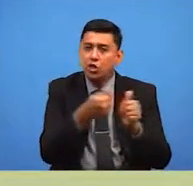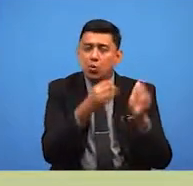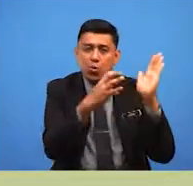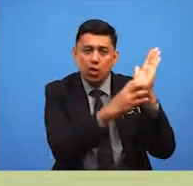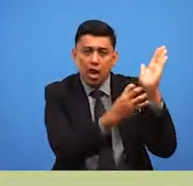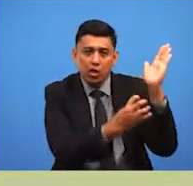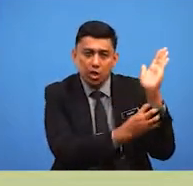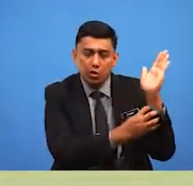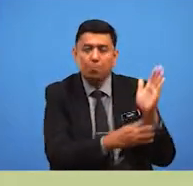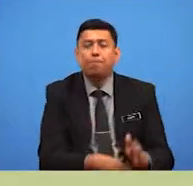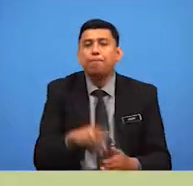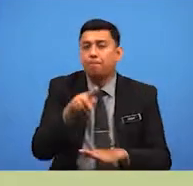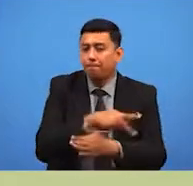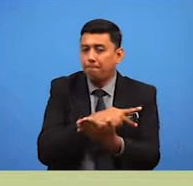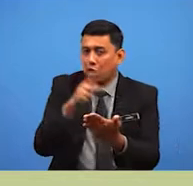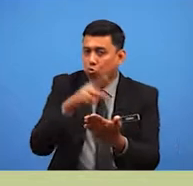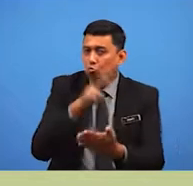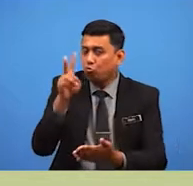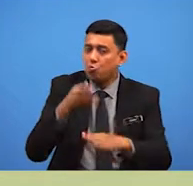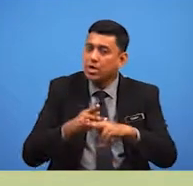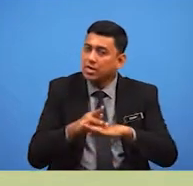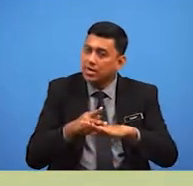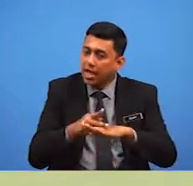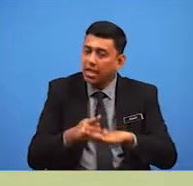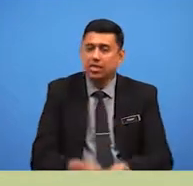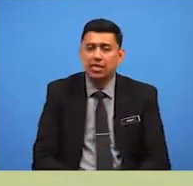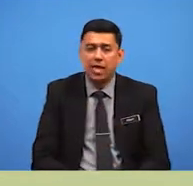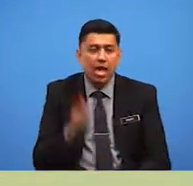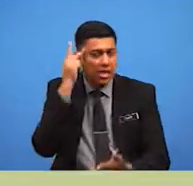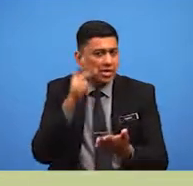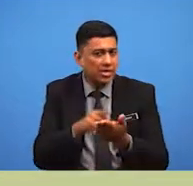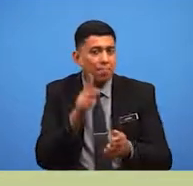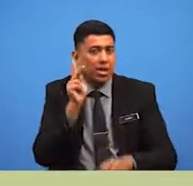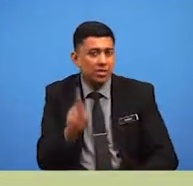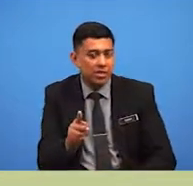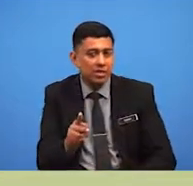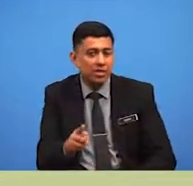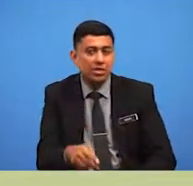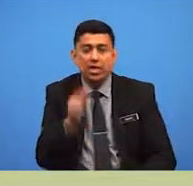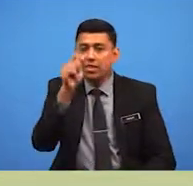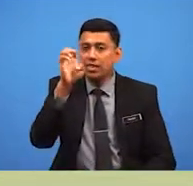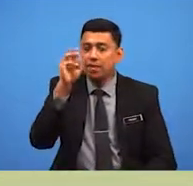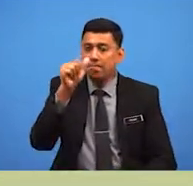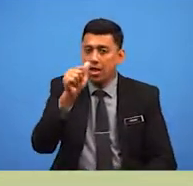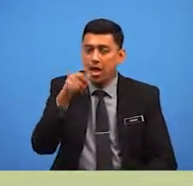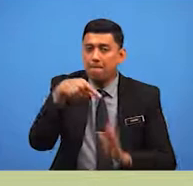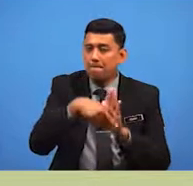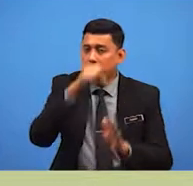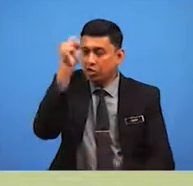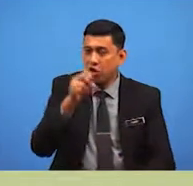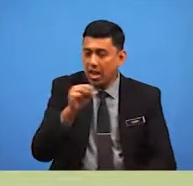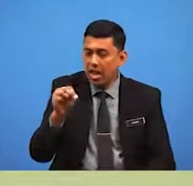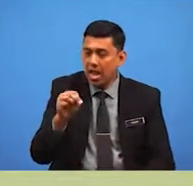pantun dua kerat. Kedua, mengenal pasti tema, persoalan, nilai